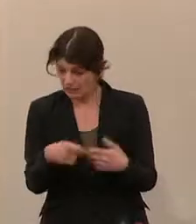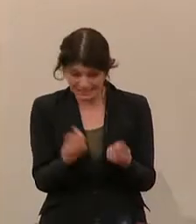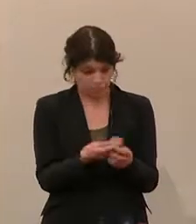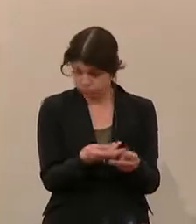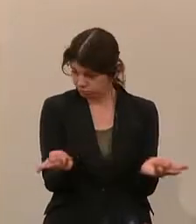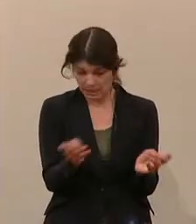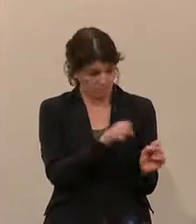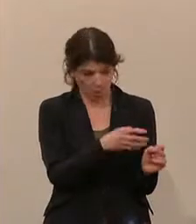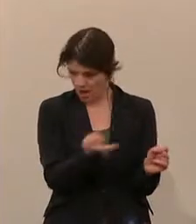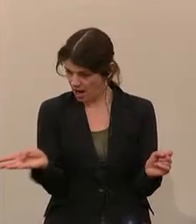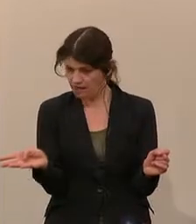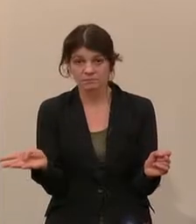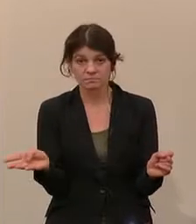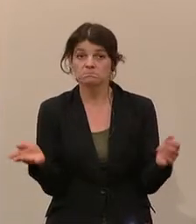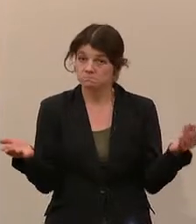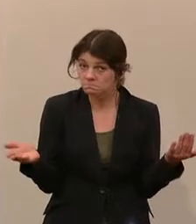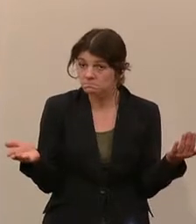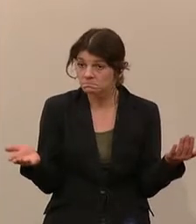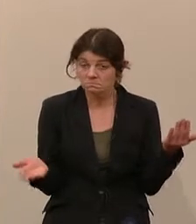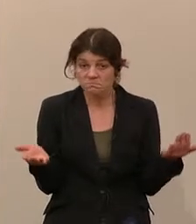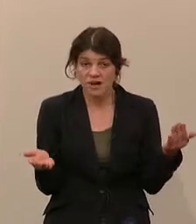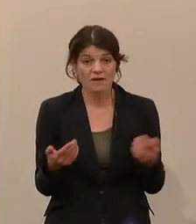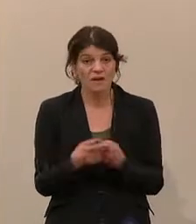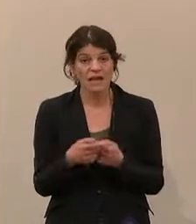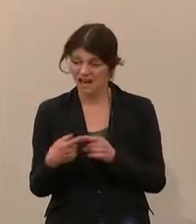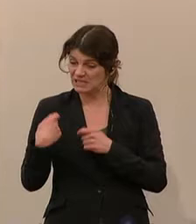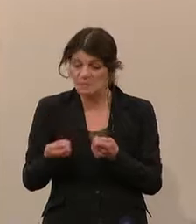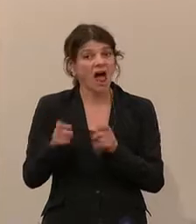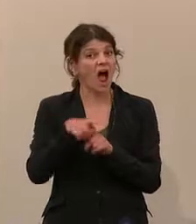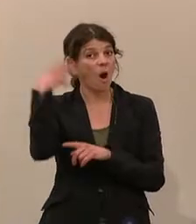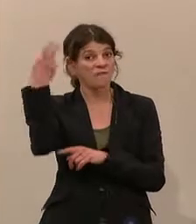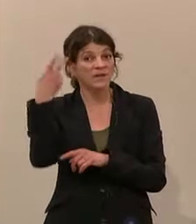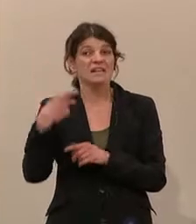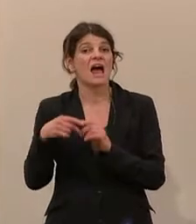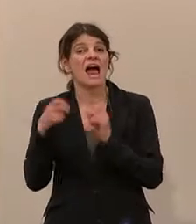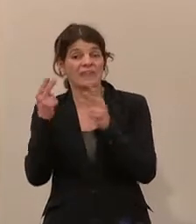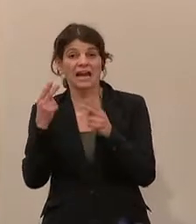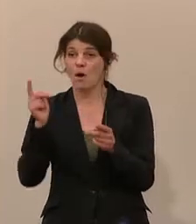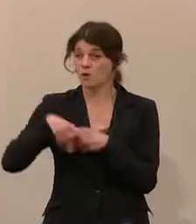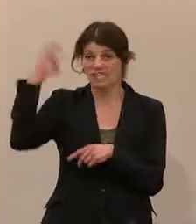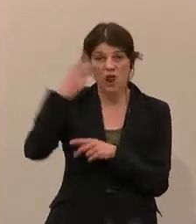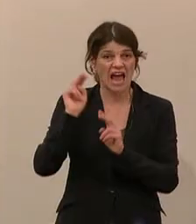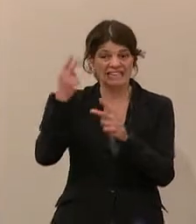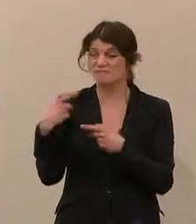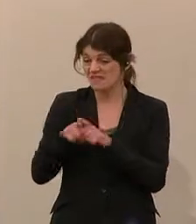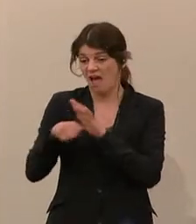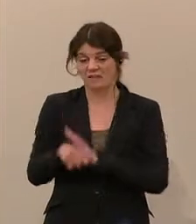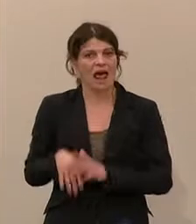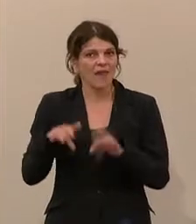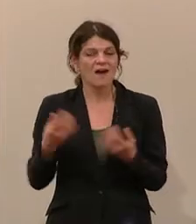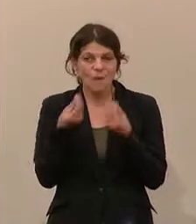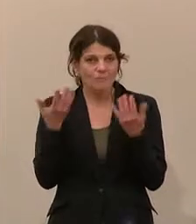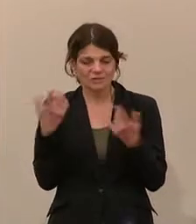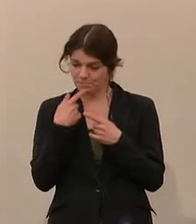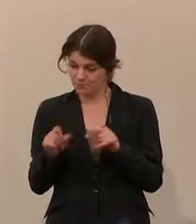Möglichkeit ist, die Nachteile der Windenergie und der Solarenergie, nämlich die starken Schwankungen, über diesen Puffer,